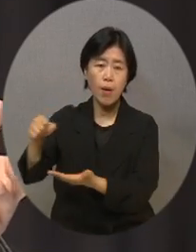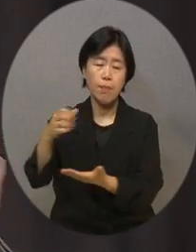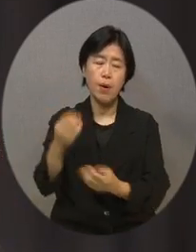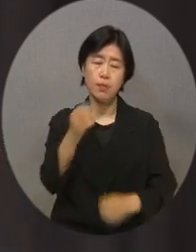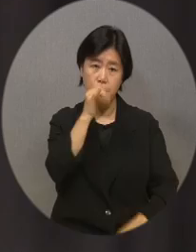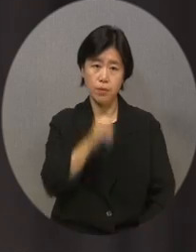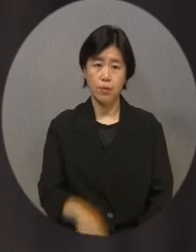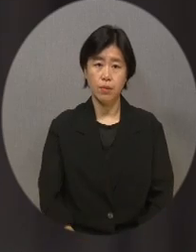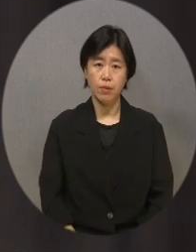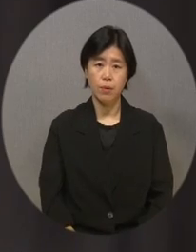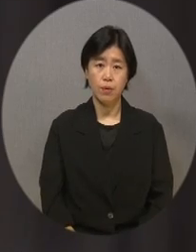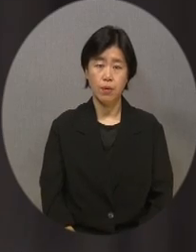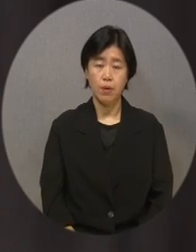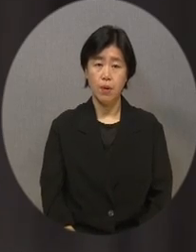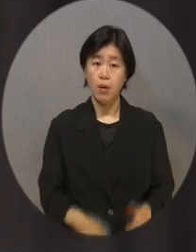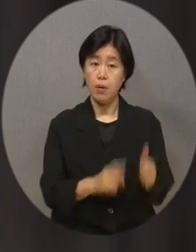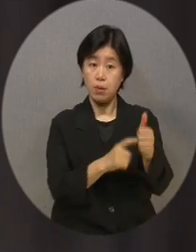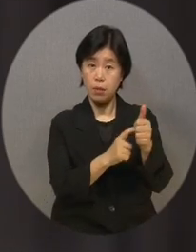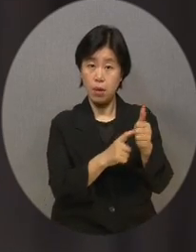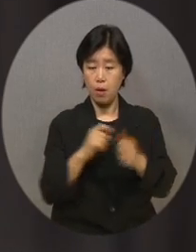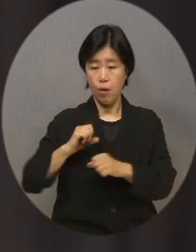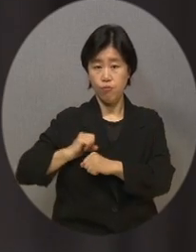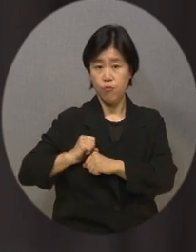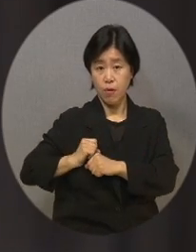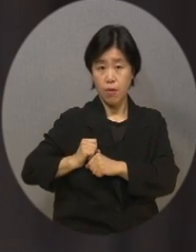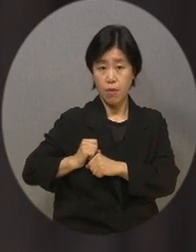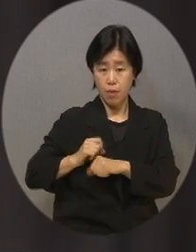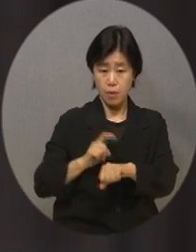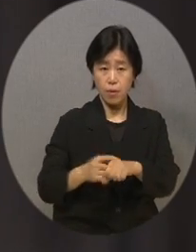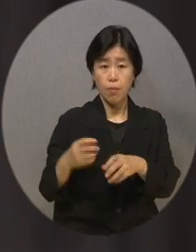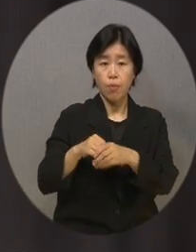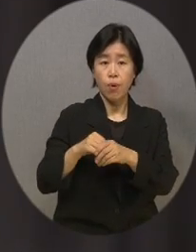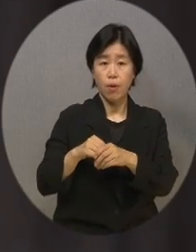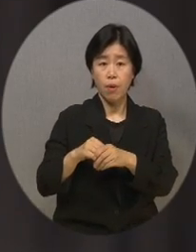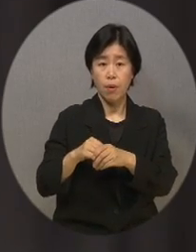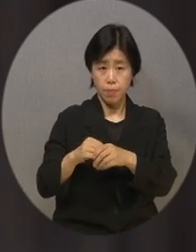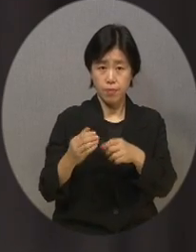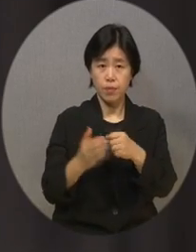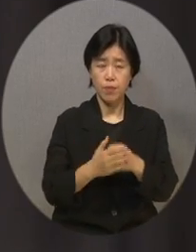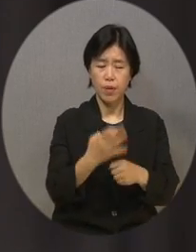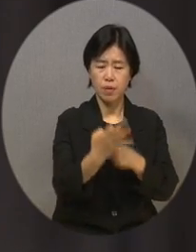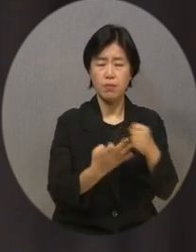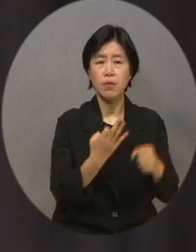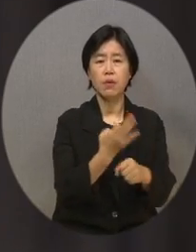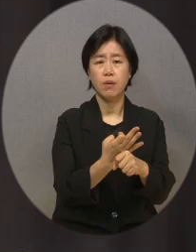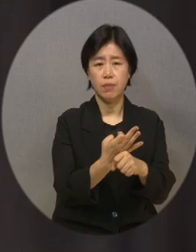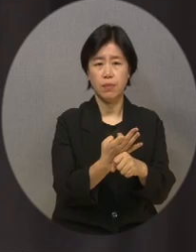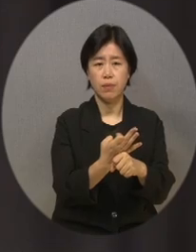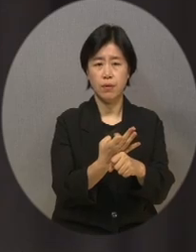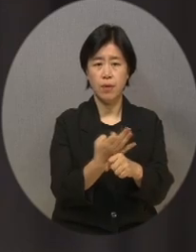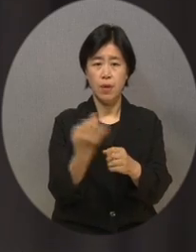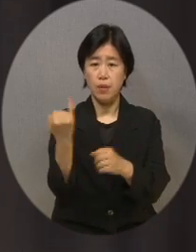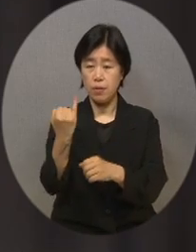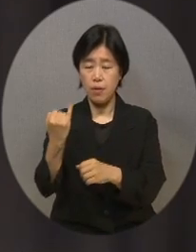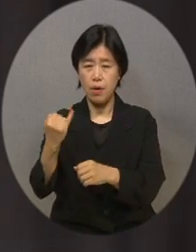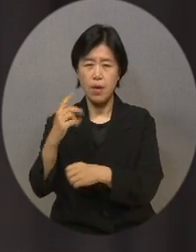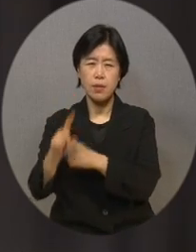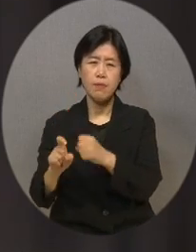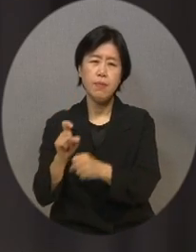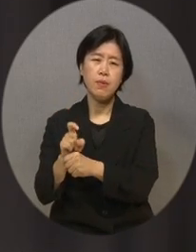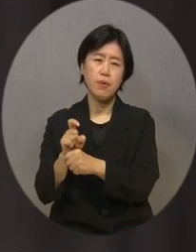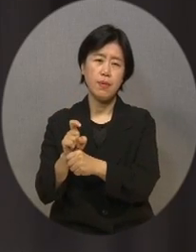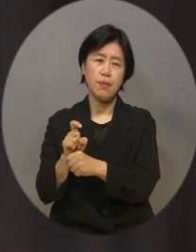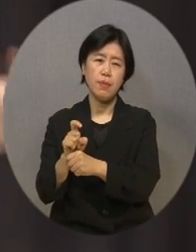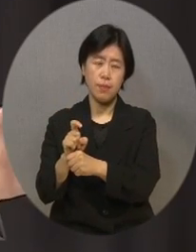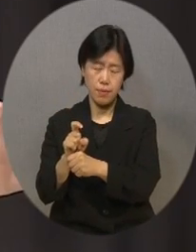때문에. 여자들은, 여성분들은 11년이 걸려요. 인턴 레지던트까지 마치려면. 그건 유급도 안 당하고 인턴